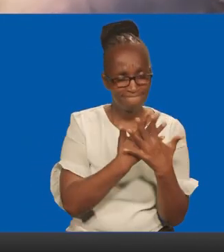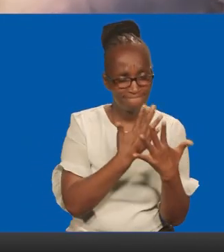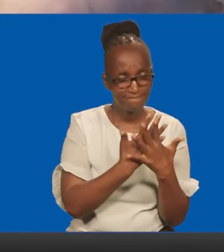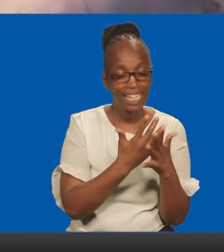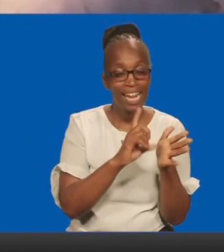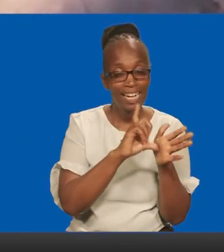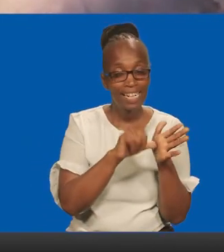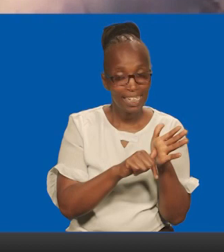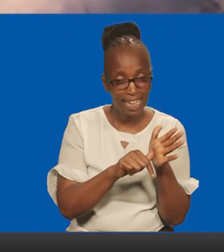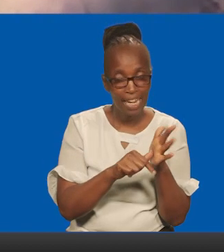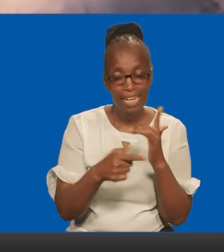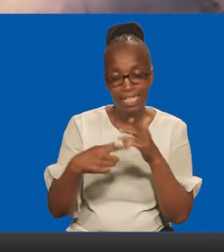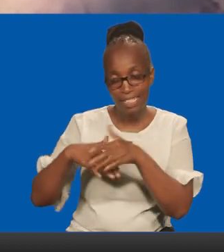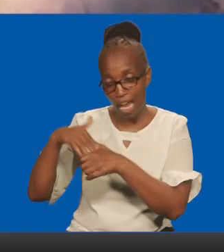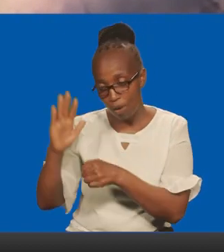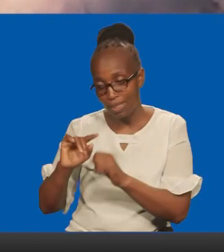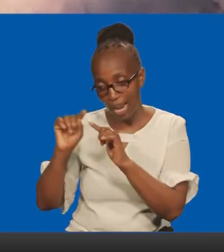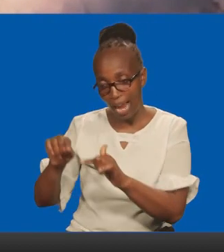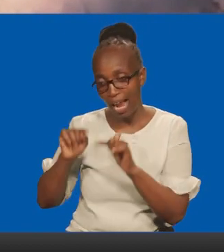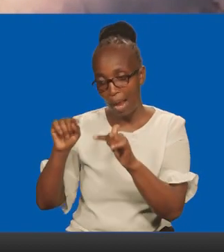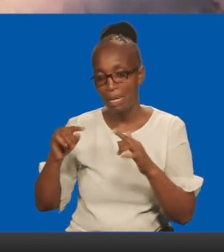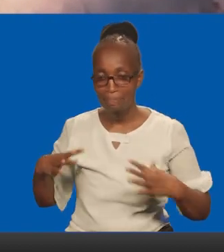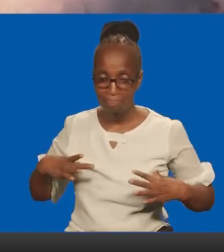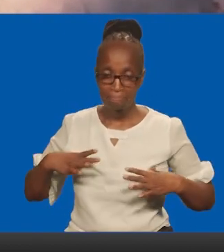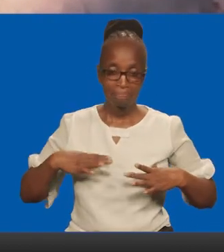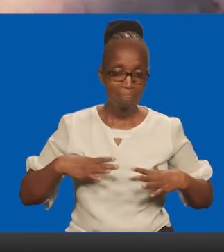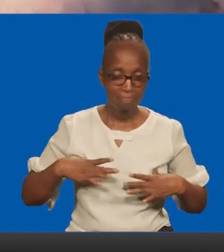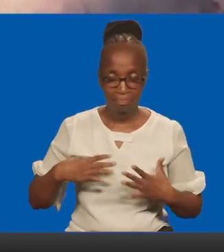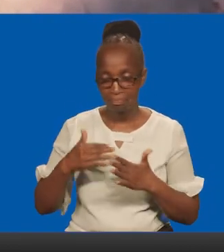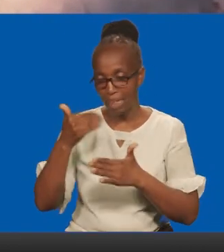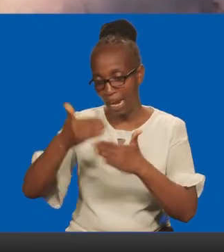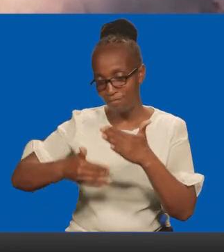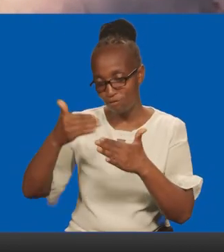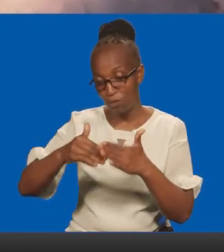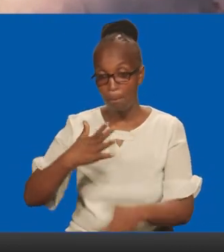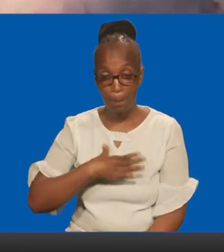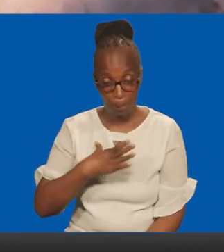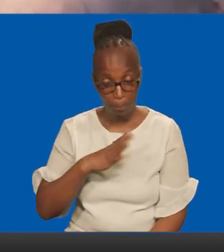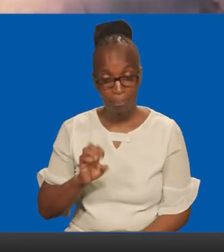anashikwa, anapelekwa, anarudi tena, anakuja kulingia watu hapa.